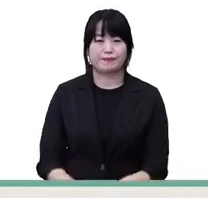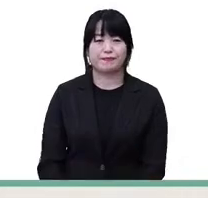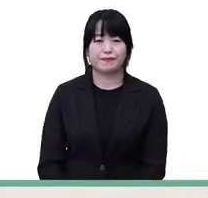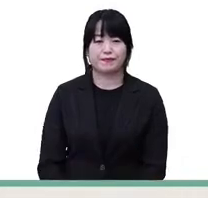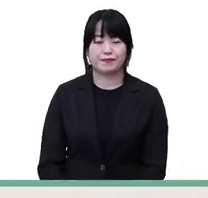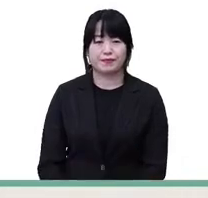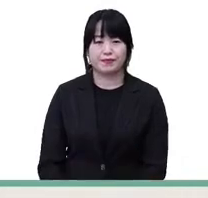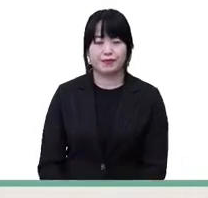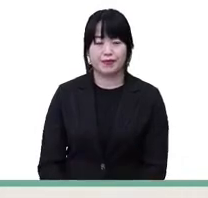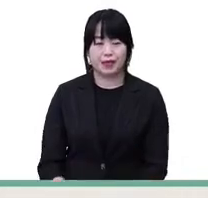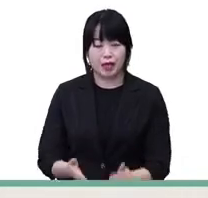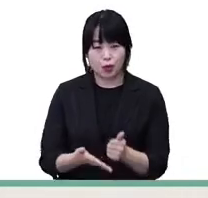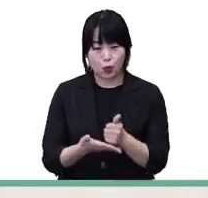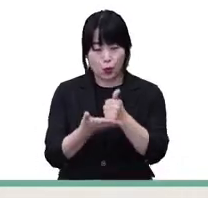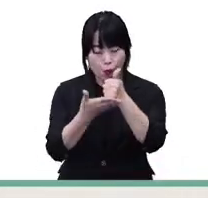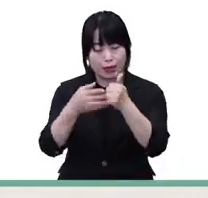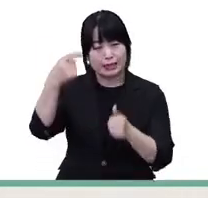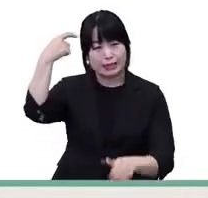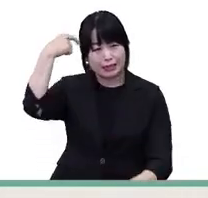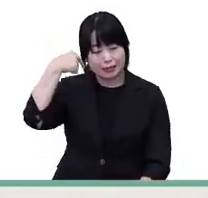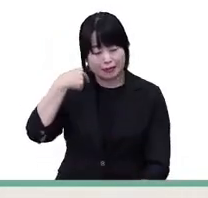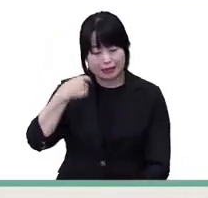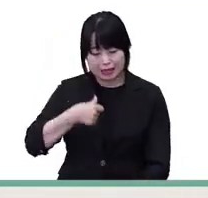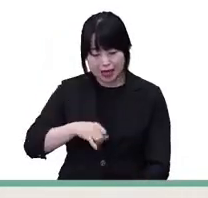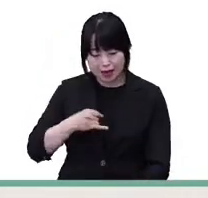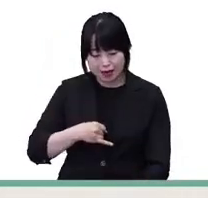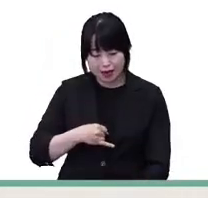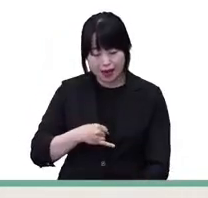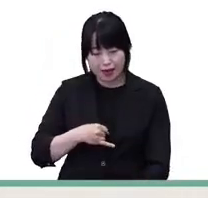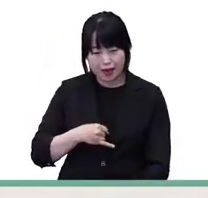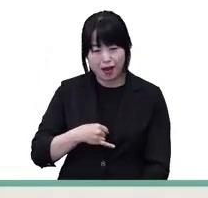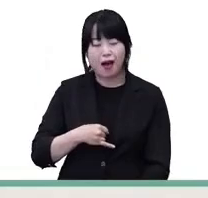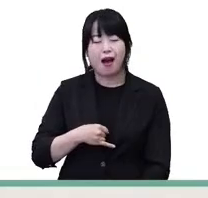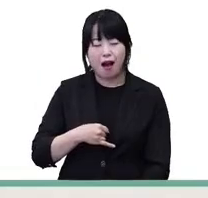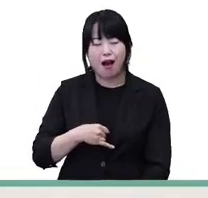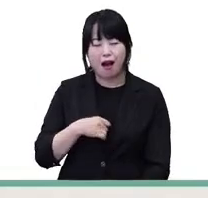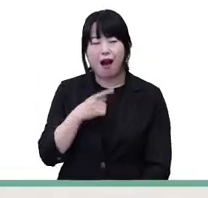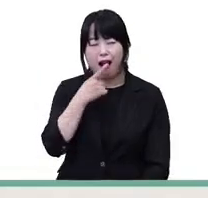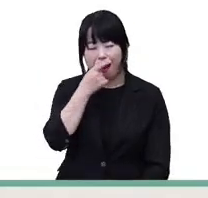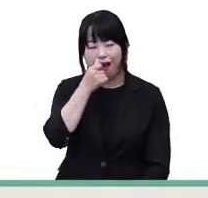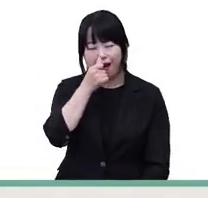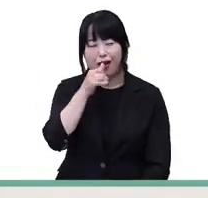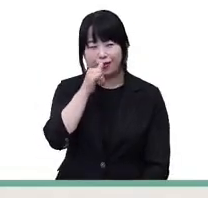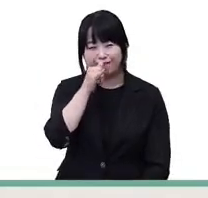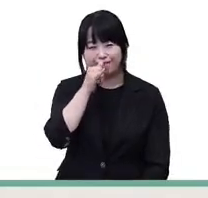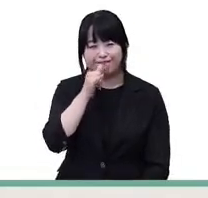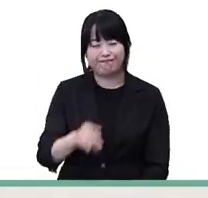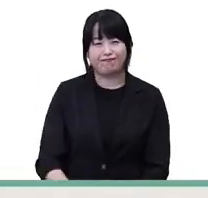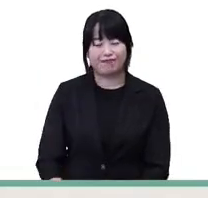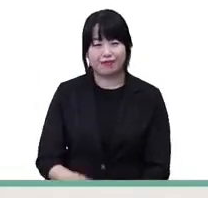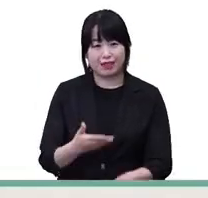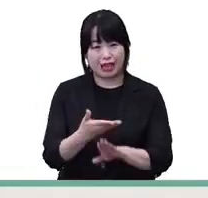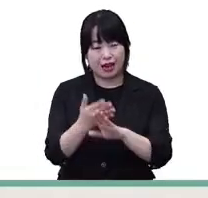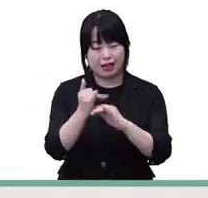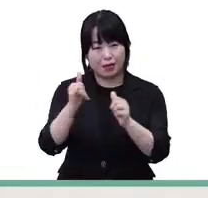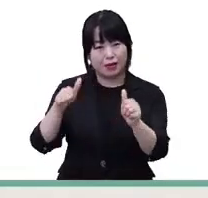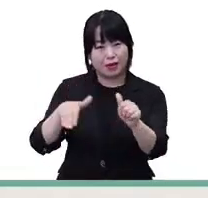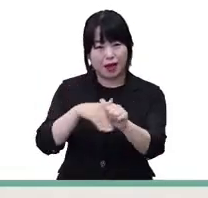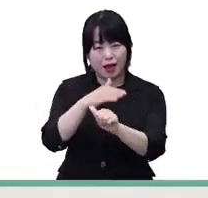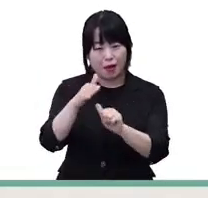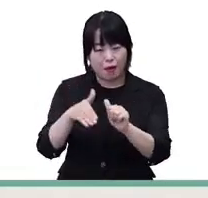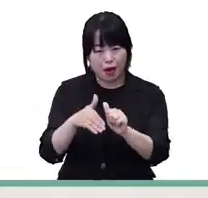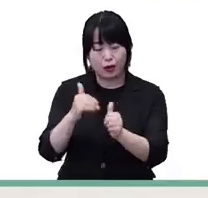그 존중받는 느낌이 어떤 건지를 알려주는 거, 그리고 상대방과 어떤 상황에